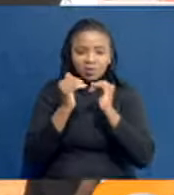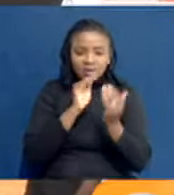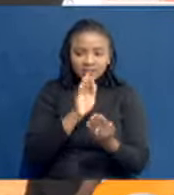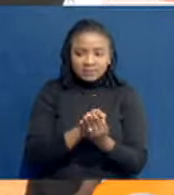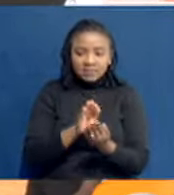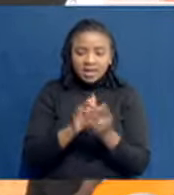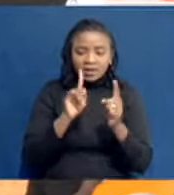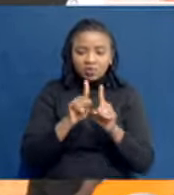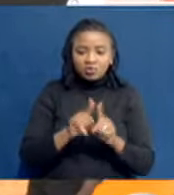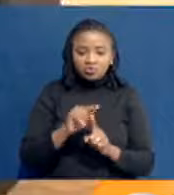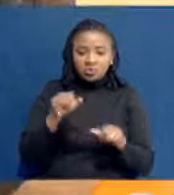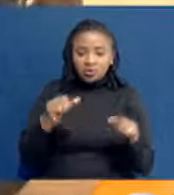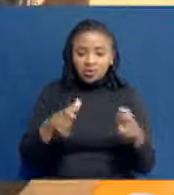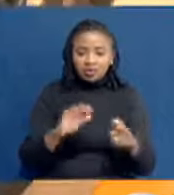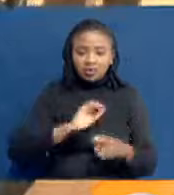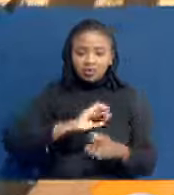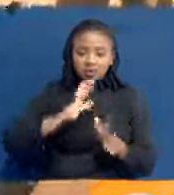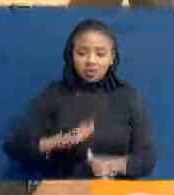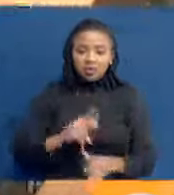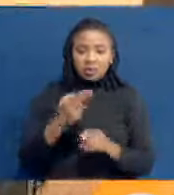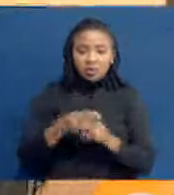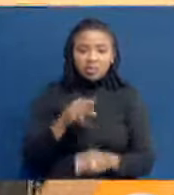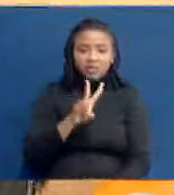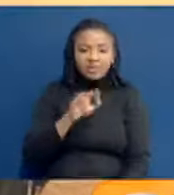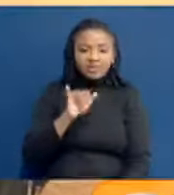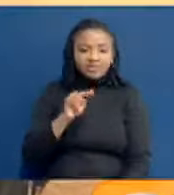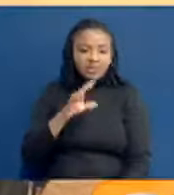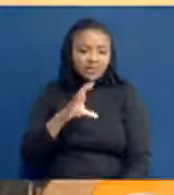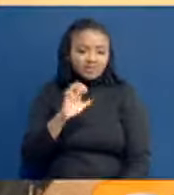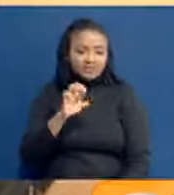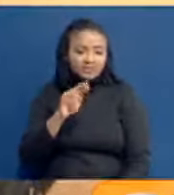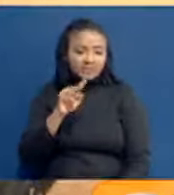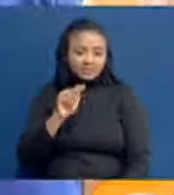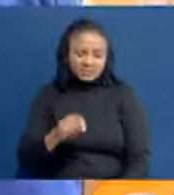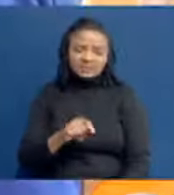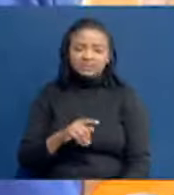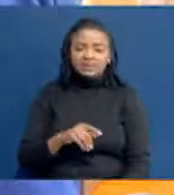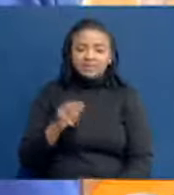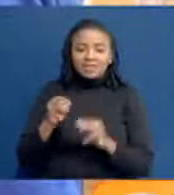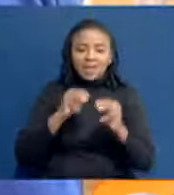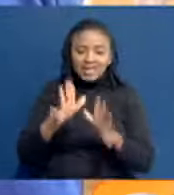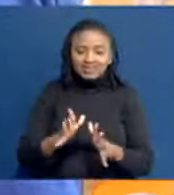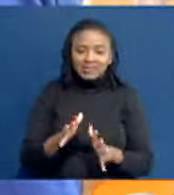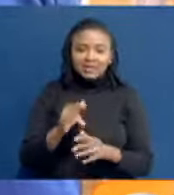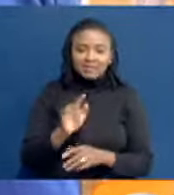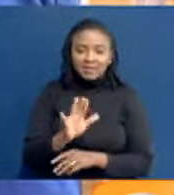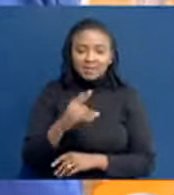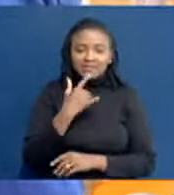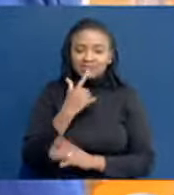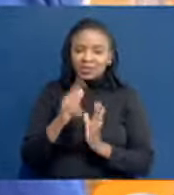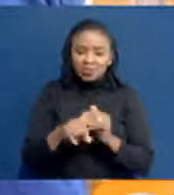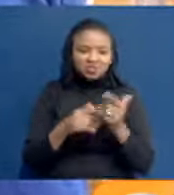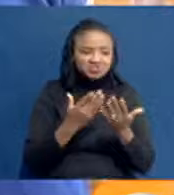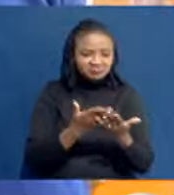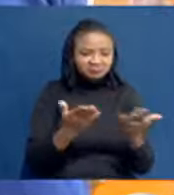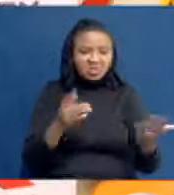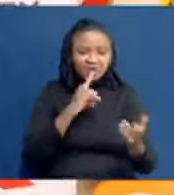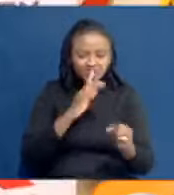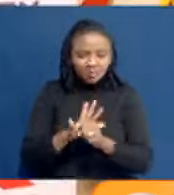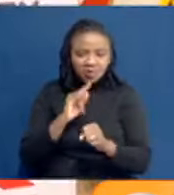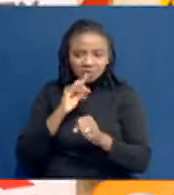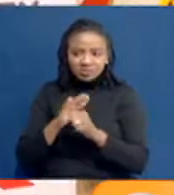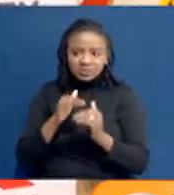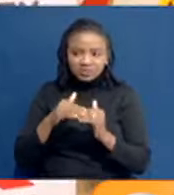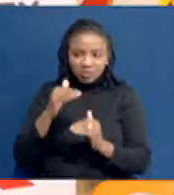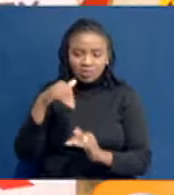redio Vincent Atea akiwashukuru wasikilizaji wa Vuka FM na upeperusha matangazo yake kwa lugha ya Kimaragoli aki hidi vipindi bora